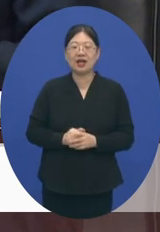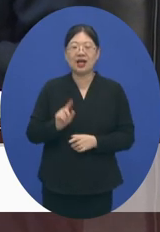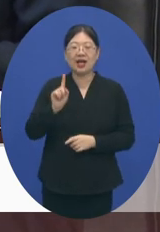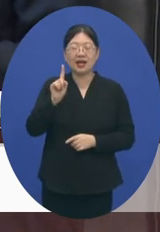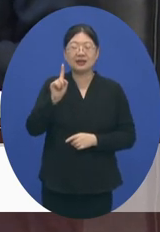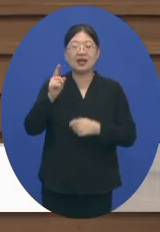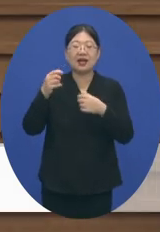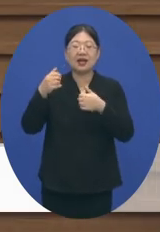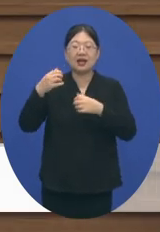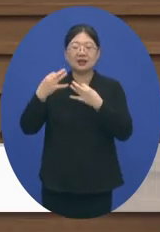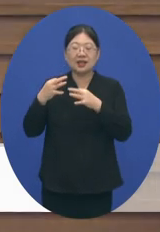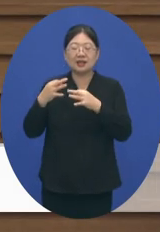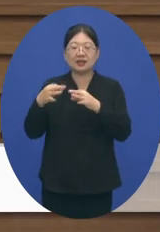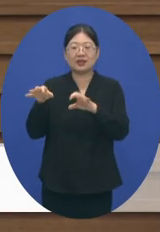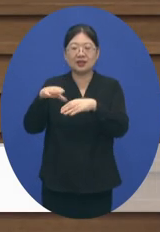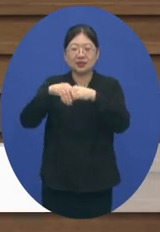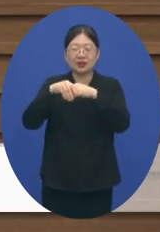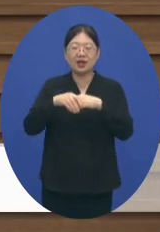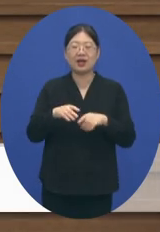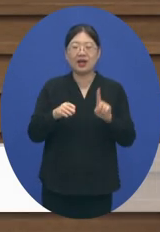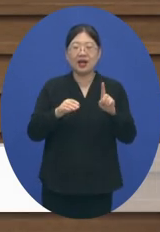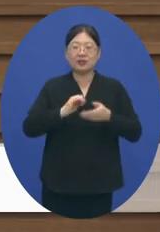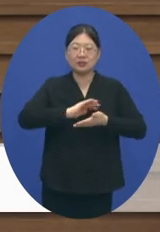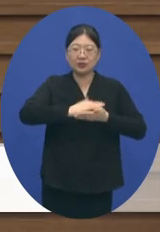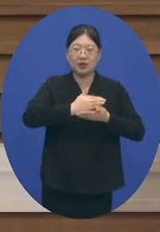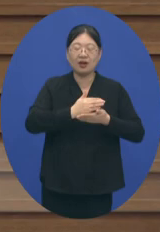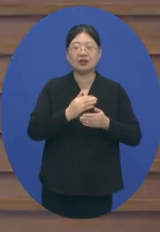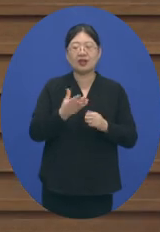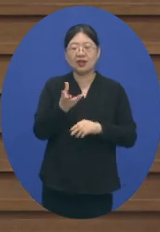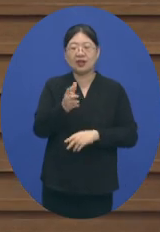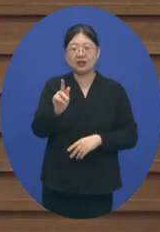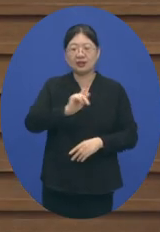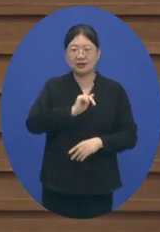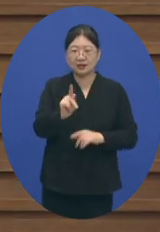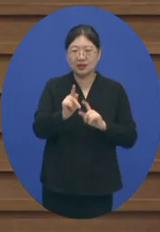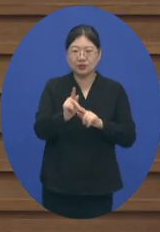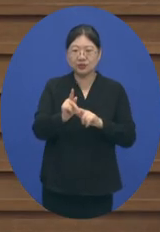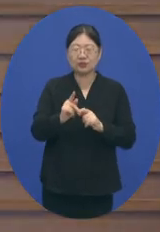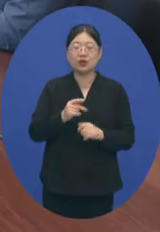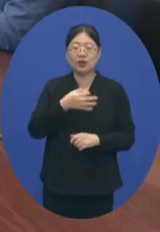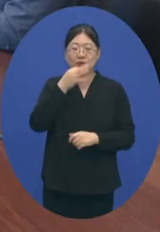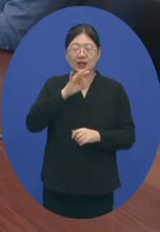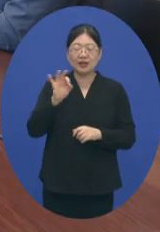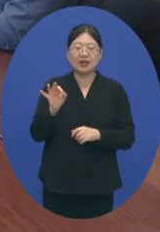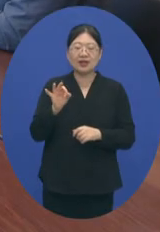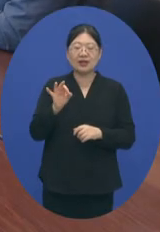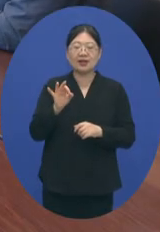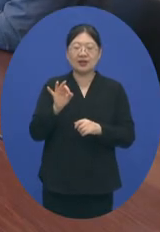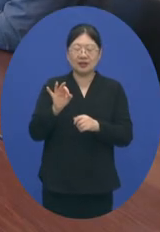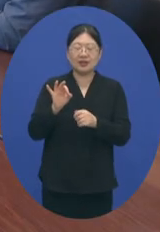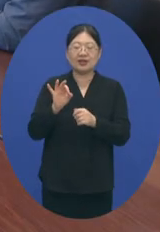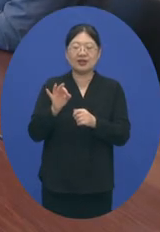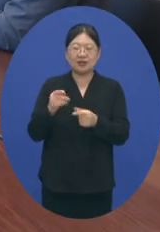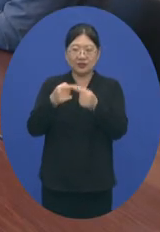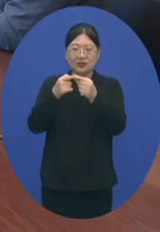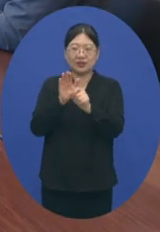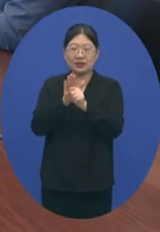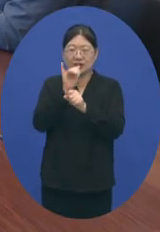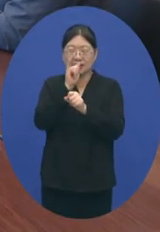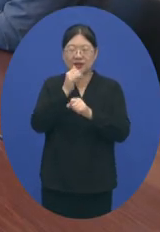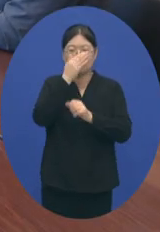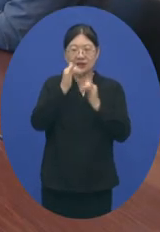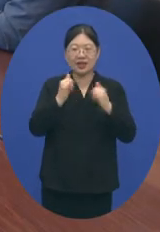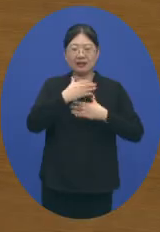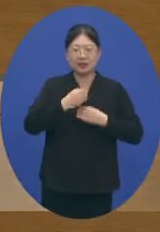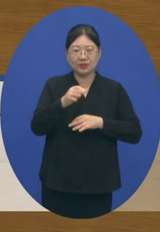하나은행과 손잡고 한 통장으로 대출과 우대금리 저축을 이용할 수 있는 상품을 출시했습니다. 청년들의 안정적 금융 생활을